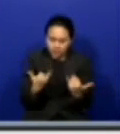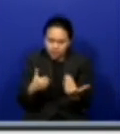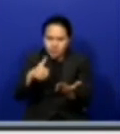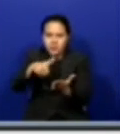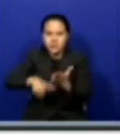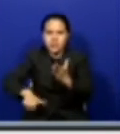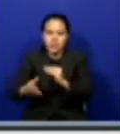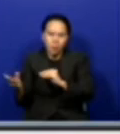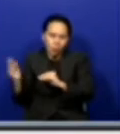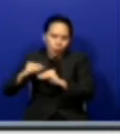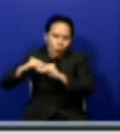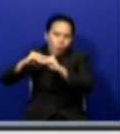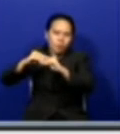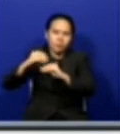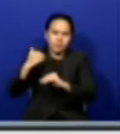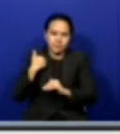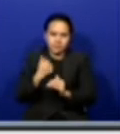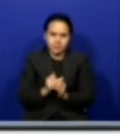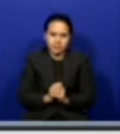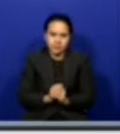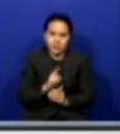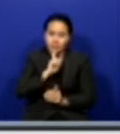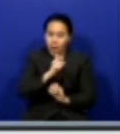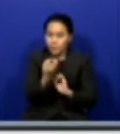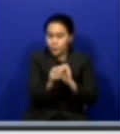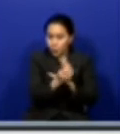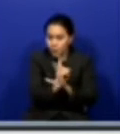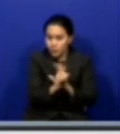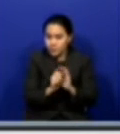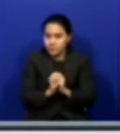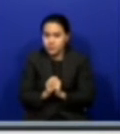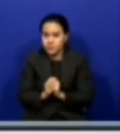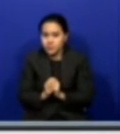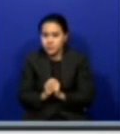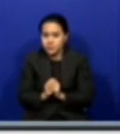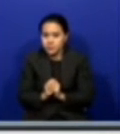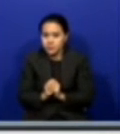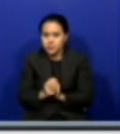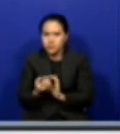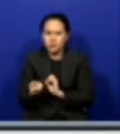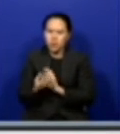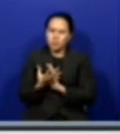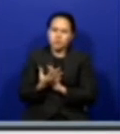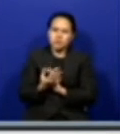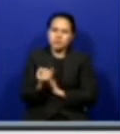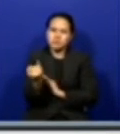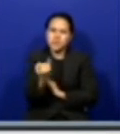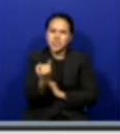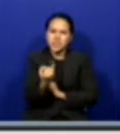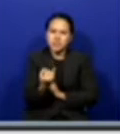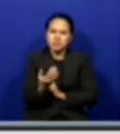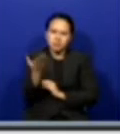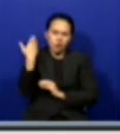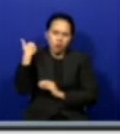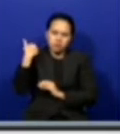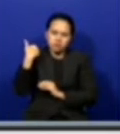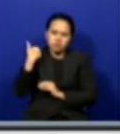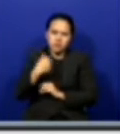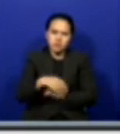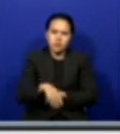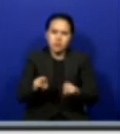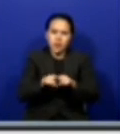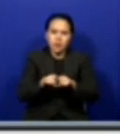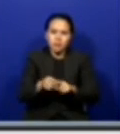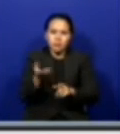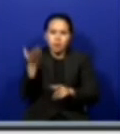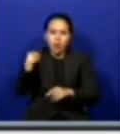หนี้เยอะมากเลยค่ะ มีผลกระทบยังไงบ้างคะ อ๋อไม่ดีครับก็คือมันไม่เหมือนเดิมเมื่อก่อนก็นั่งได้เต็มโต๊ะนี้ก็นั่งไม่